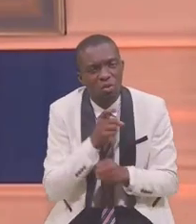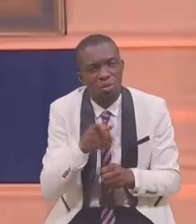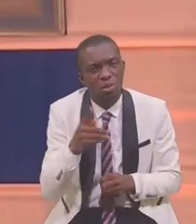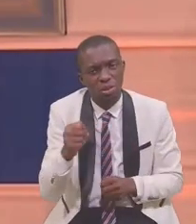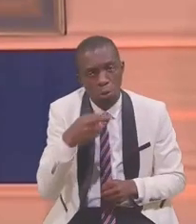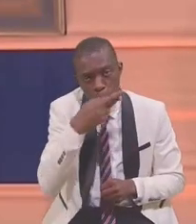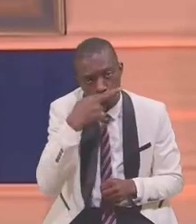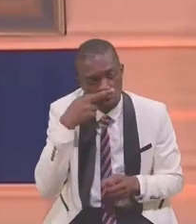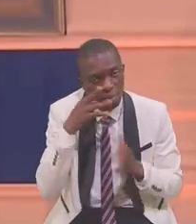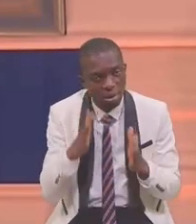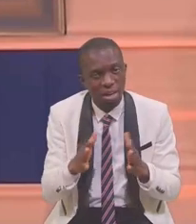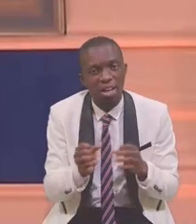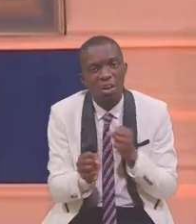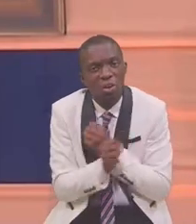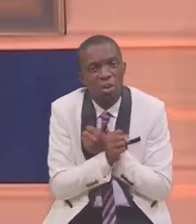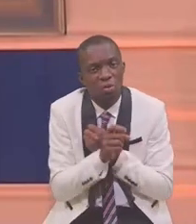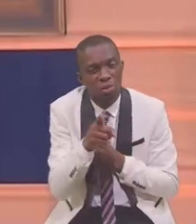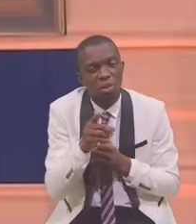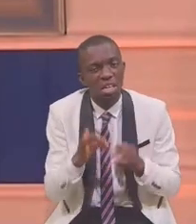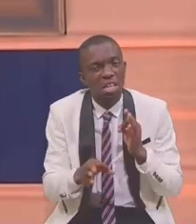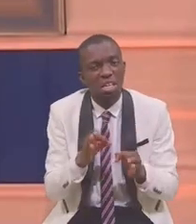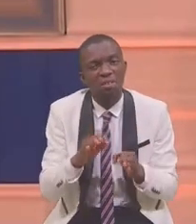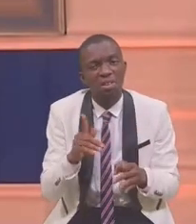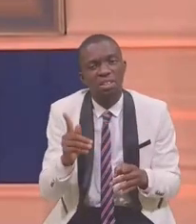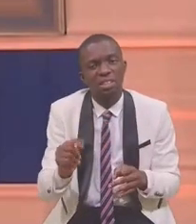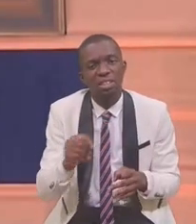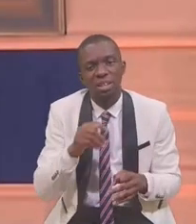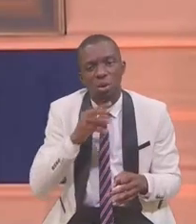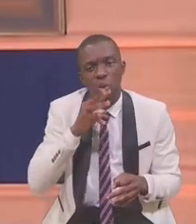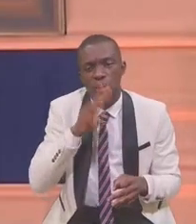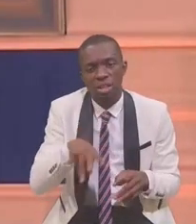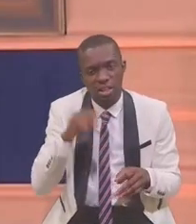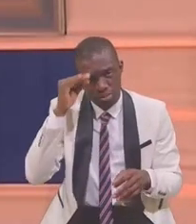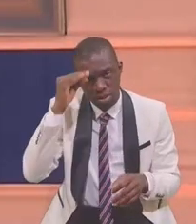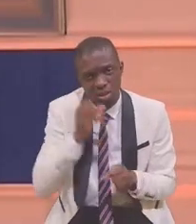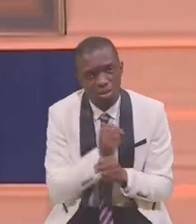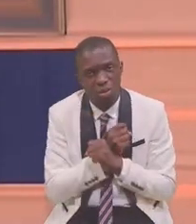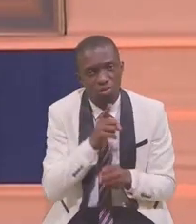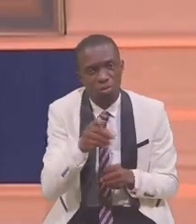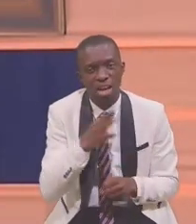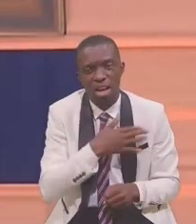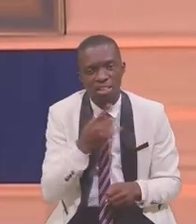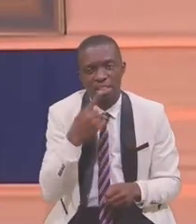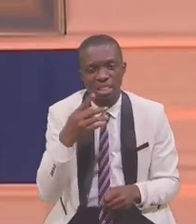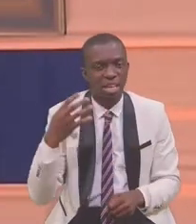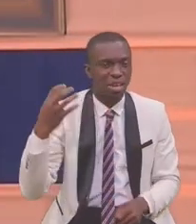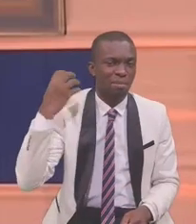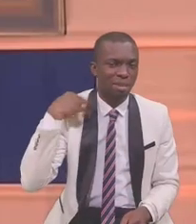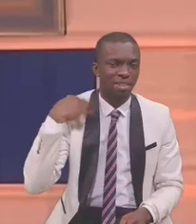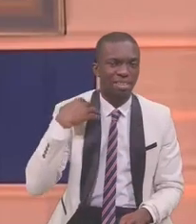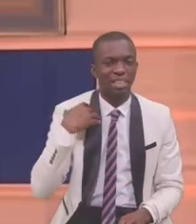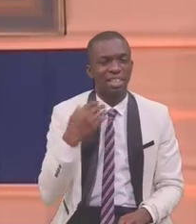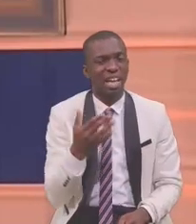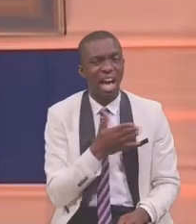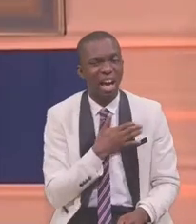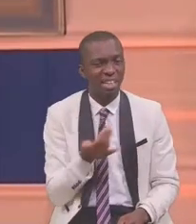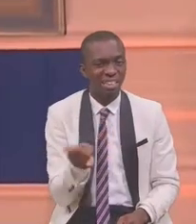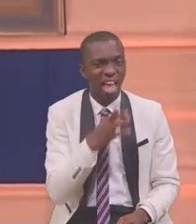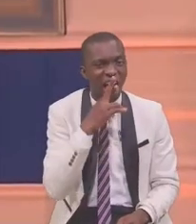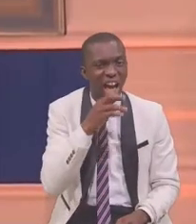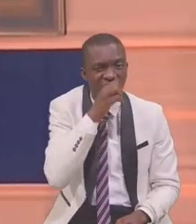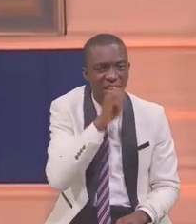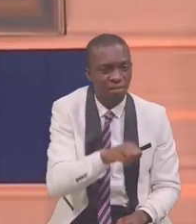aiment, et si tous les gens vous louent, tu es maître, tu es ceci, et ces gens-là t'aiment, alors que ce sont des gens mauvais,